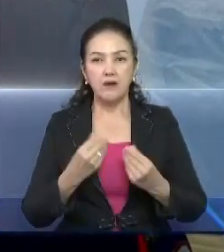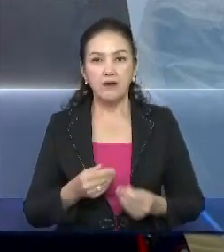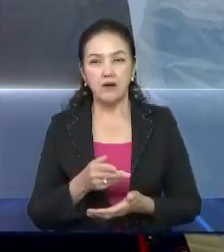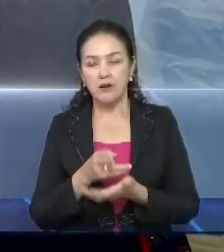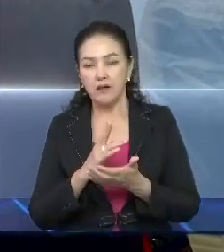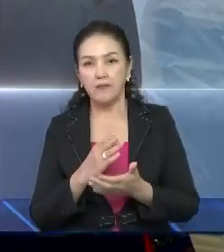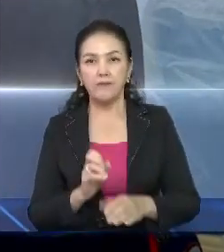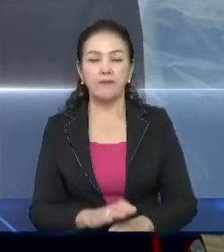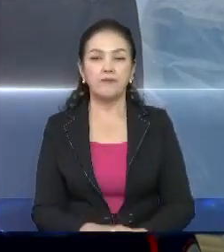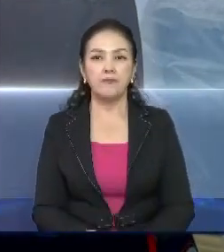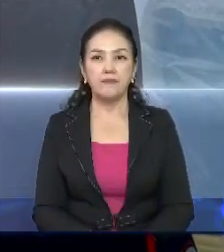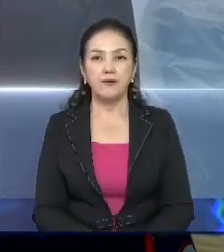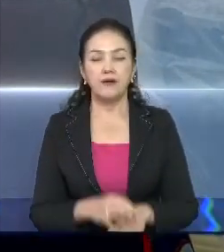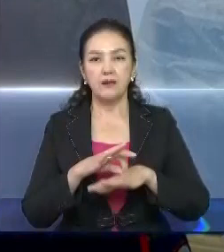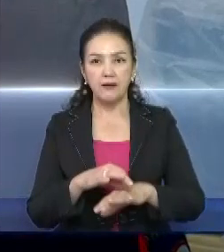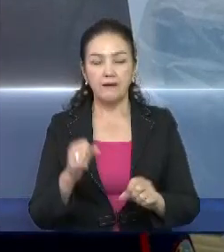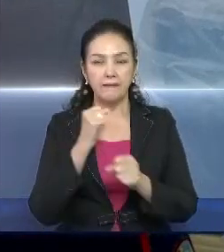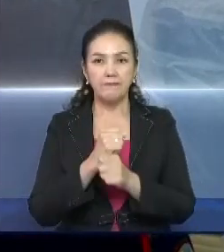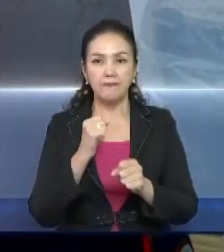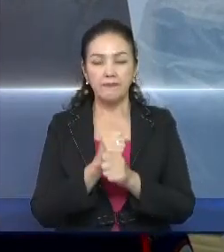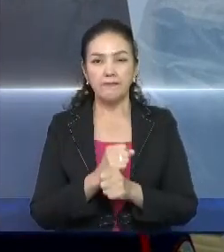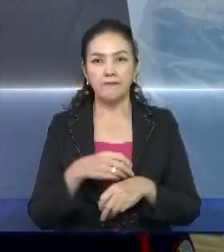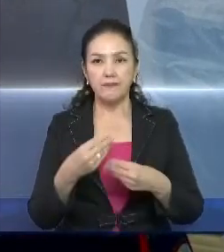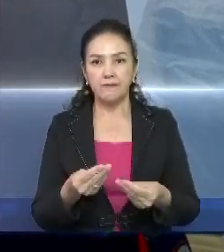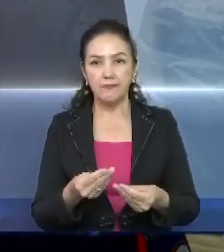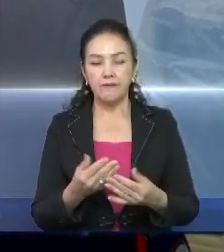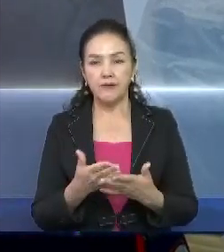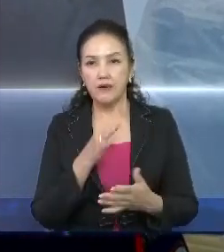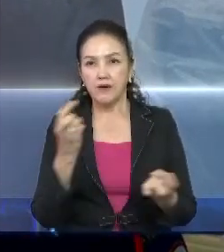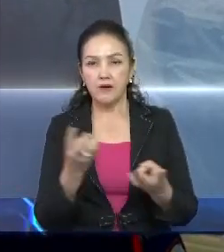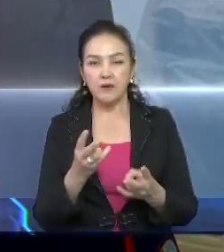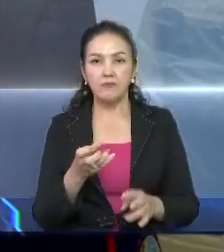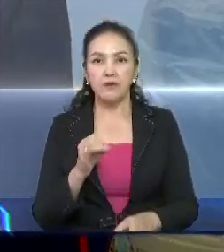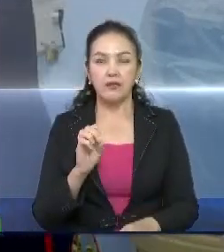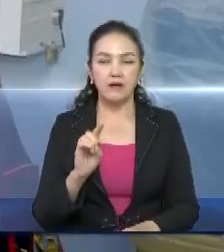оружия, боеприпасов. Ведется расследование, назначены необходимые экспертизы.